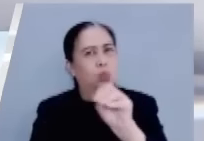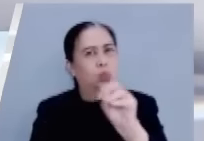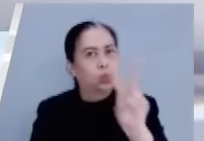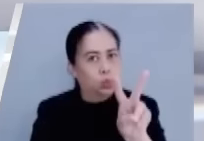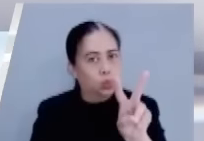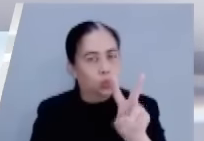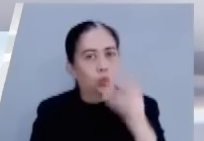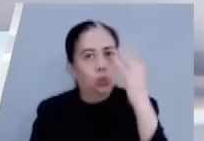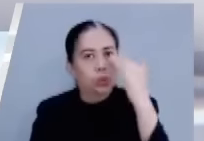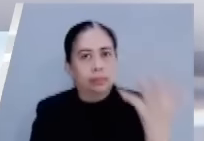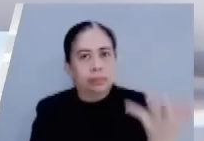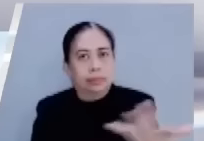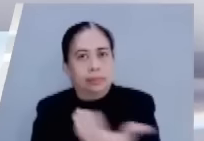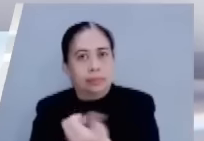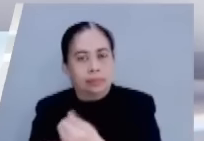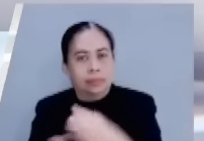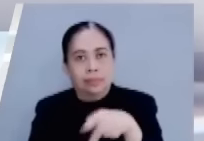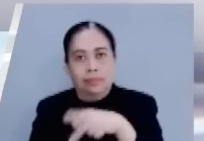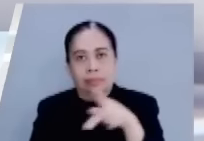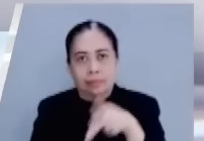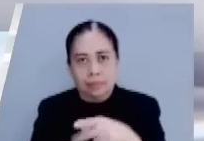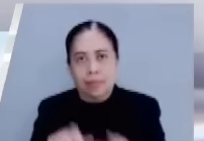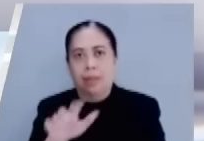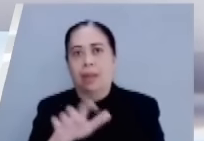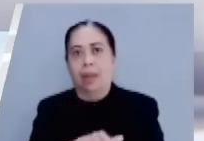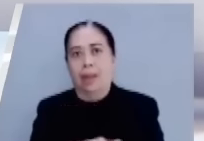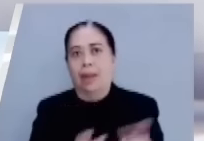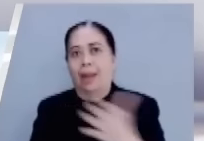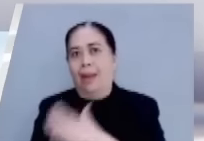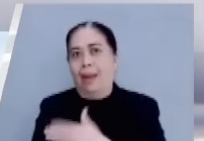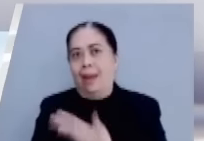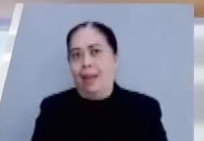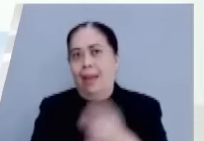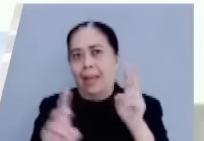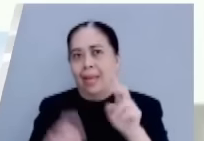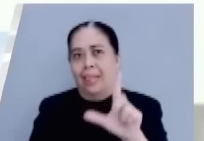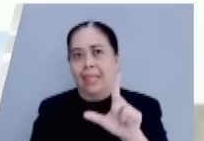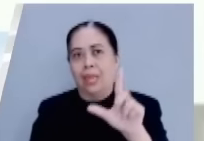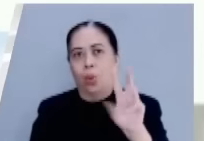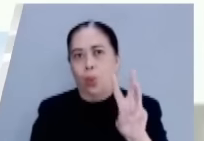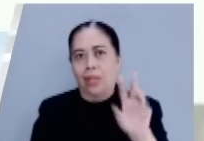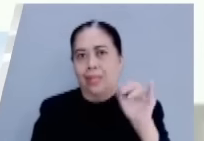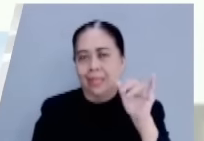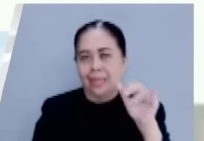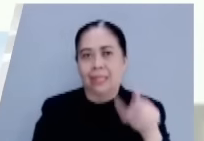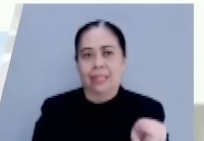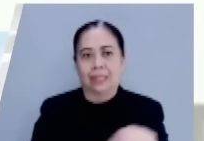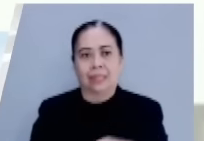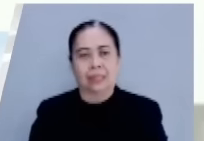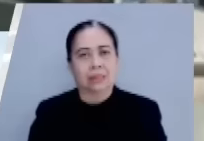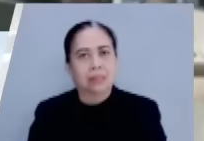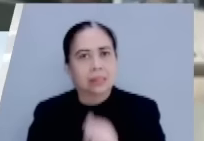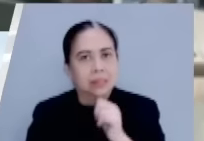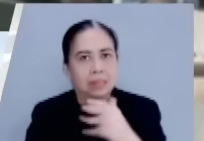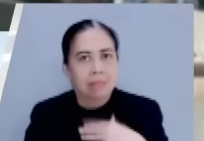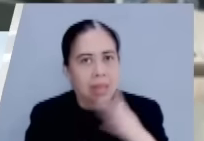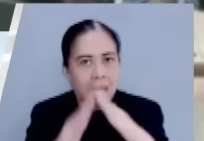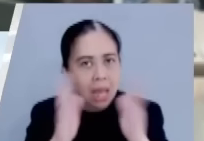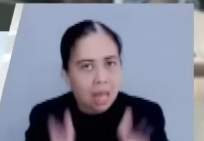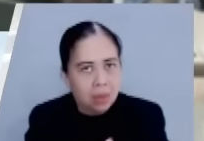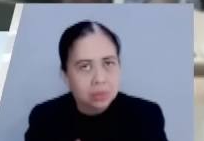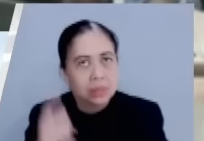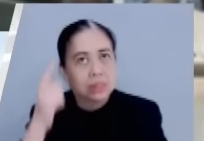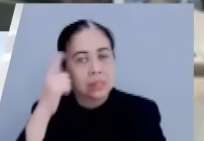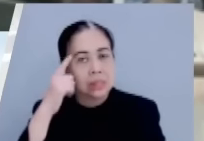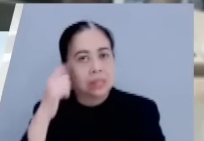na mga otoridad sa Pilipinas, lumabas na anak si Guo ng isang Li Wen Yi. Your Honor, that's not my house. I think our